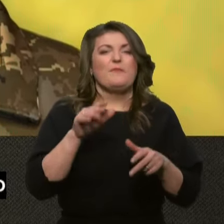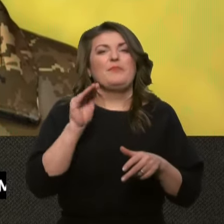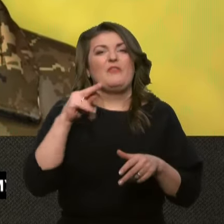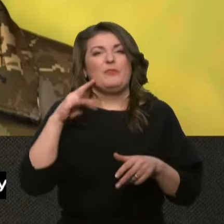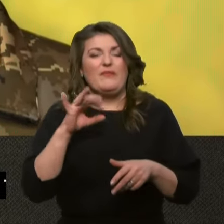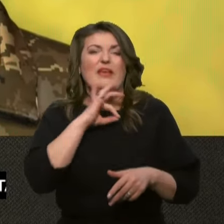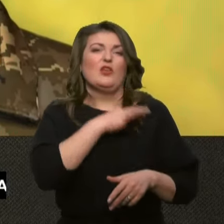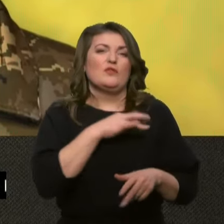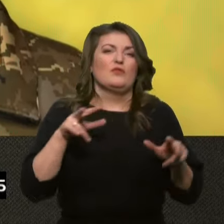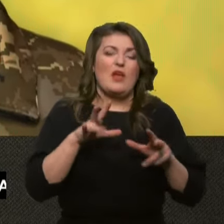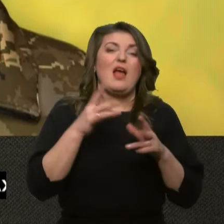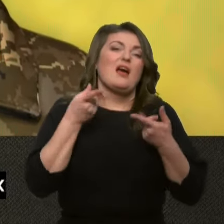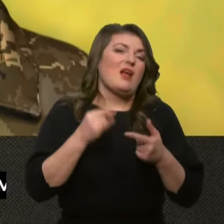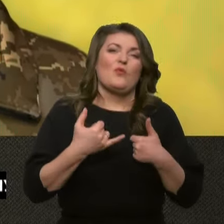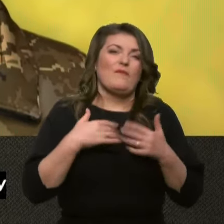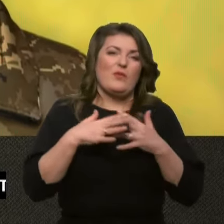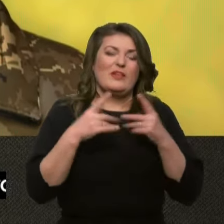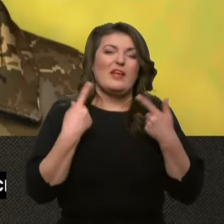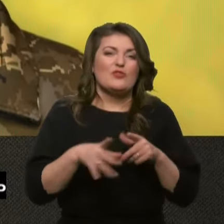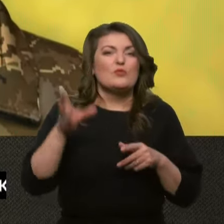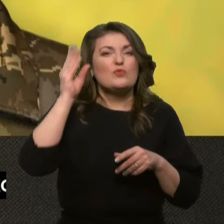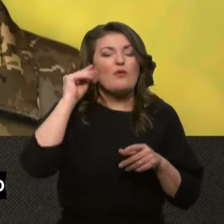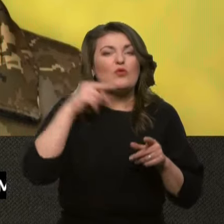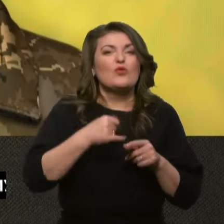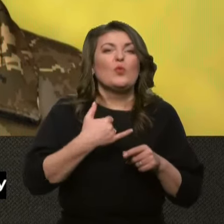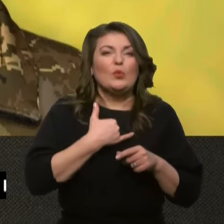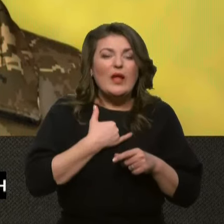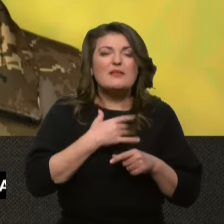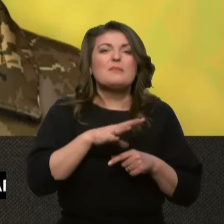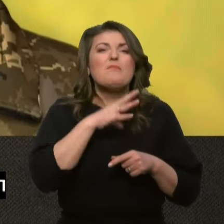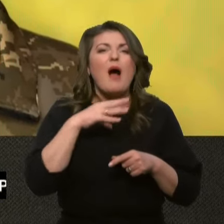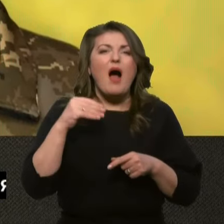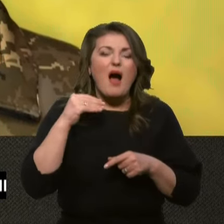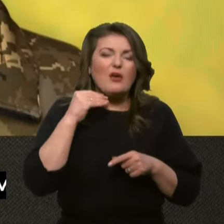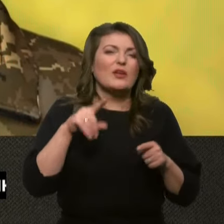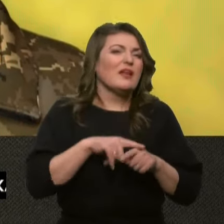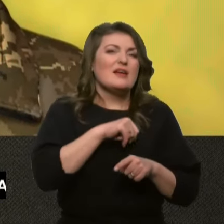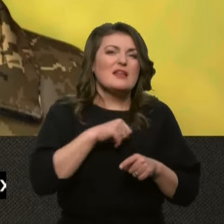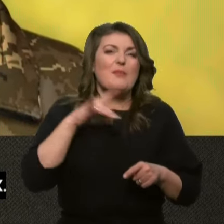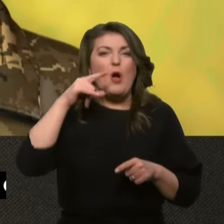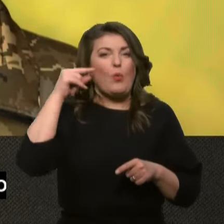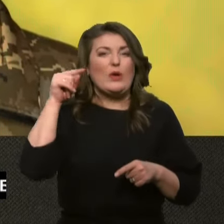звичайно, у нас реалії війни інші, з урахуванням того, що у нас багато, так само,